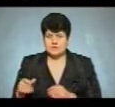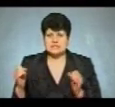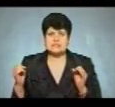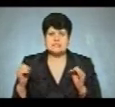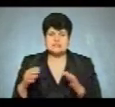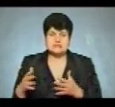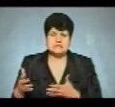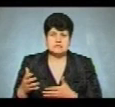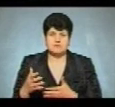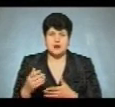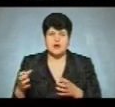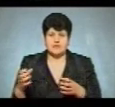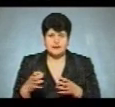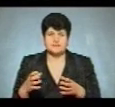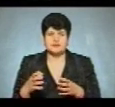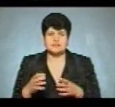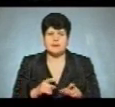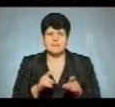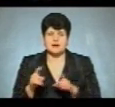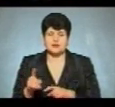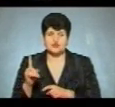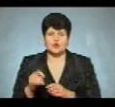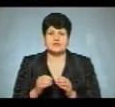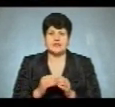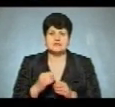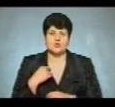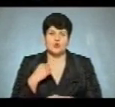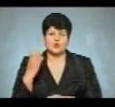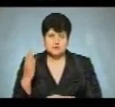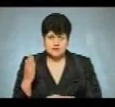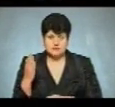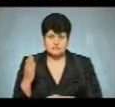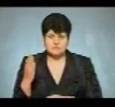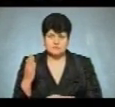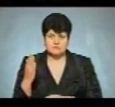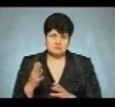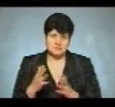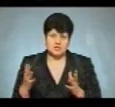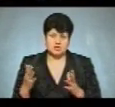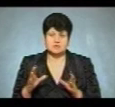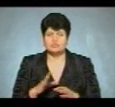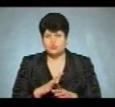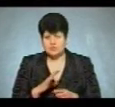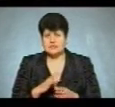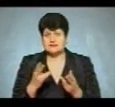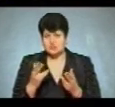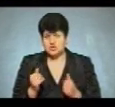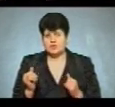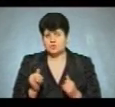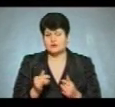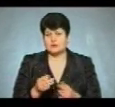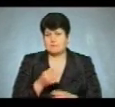зібрали за перехід більшість 110 голосів. Ну, звичайно, були і